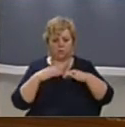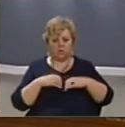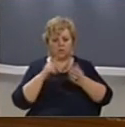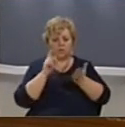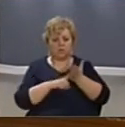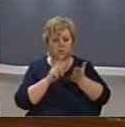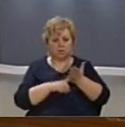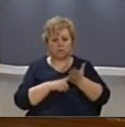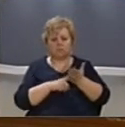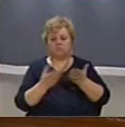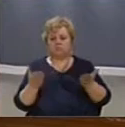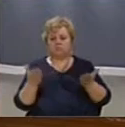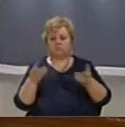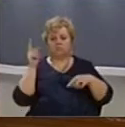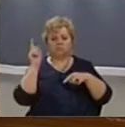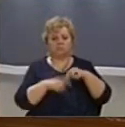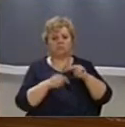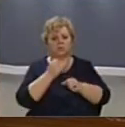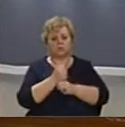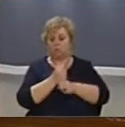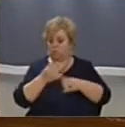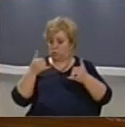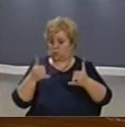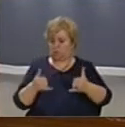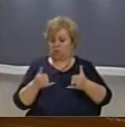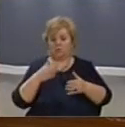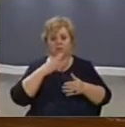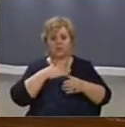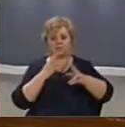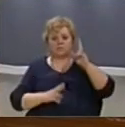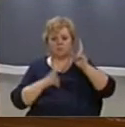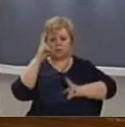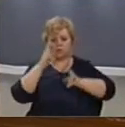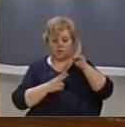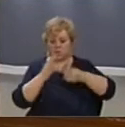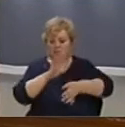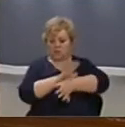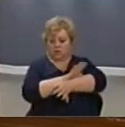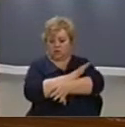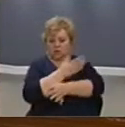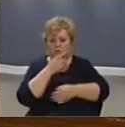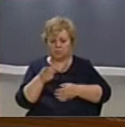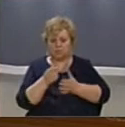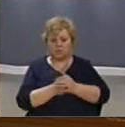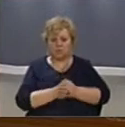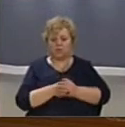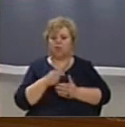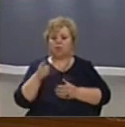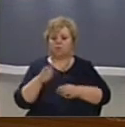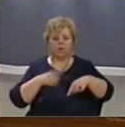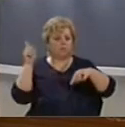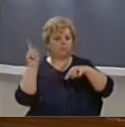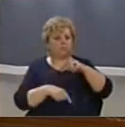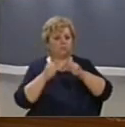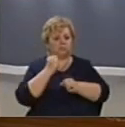pës çfarë rasti është kjo ku bashkë sot, kur ne po diskutojmë për shqetësimet që ata e kanë adresu, ata largohen nga